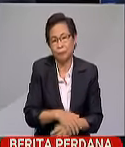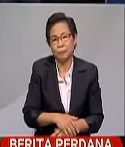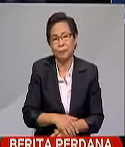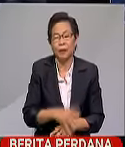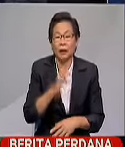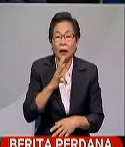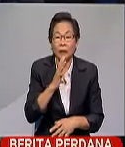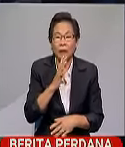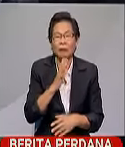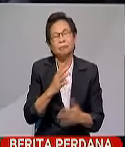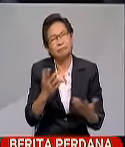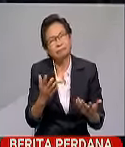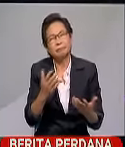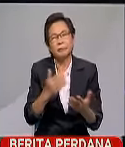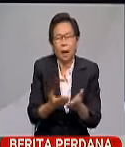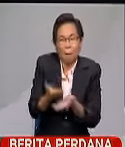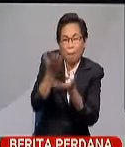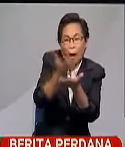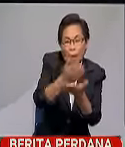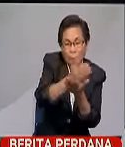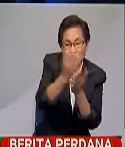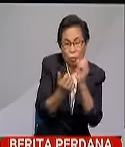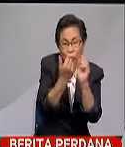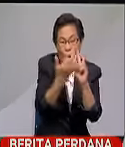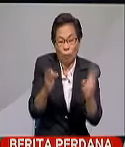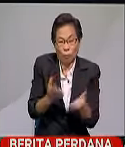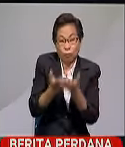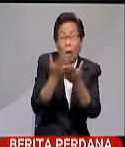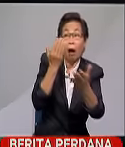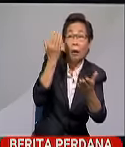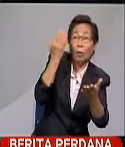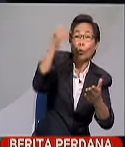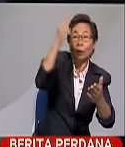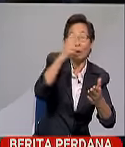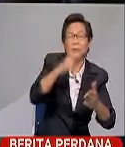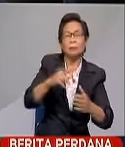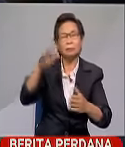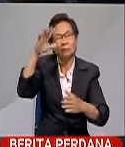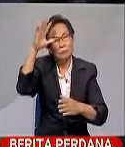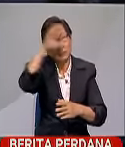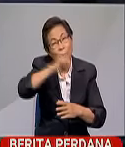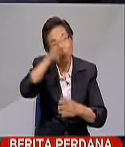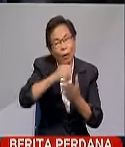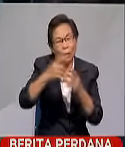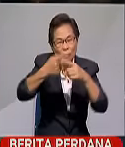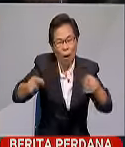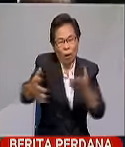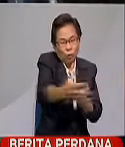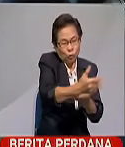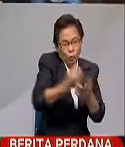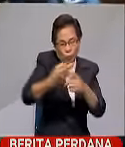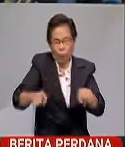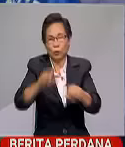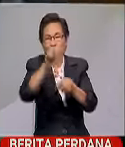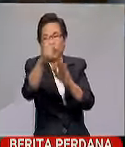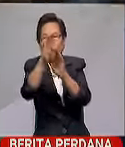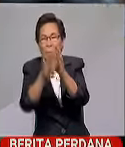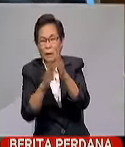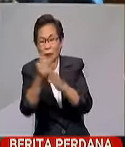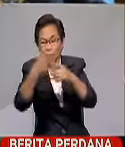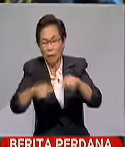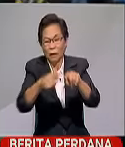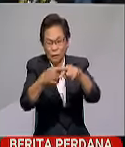Tambah beliau, meskipun dalam pembentangan belanjawan 2019 lalu, kerajaan menjangkakan perbezaan kutipan sekitar RM10 bilion,